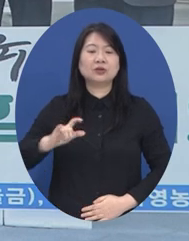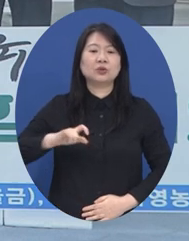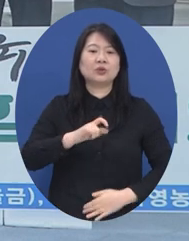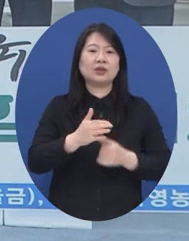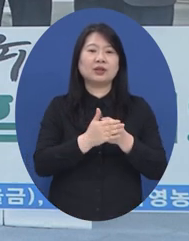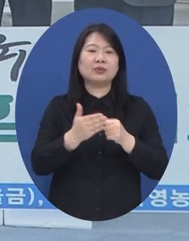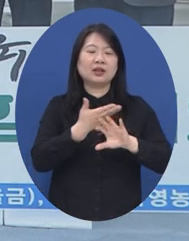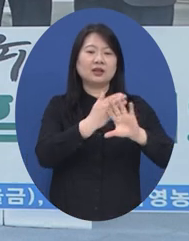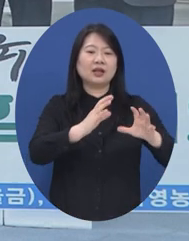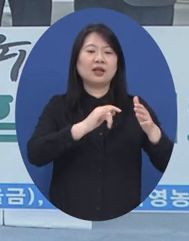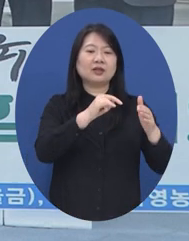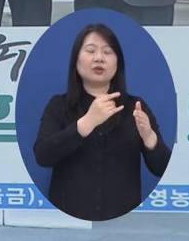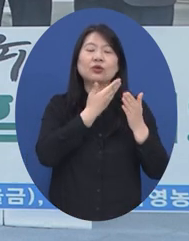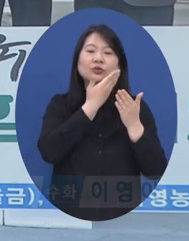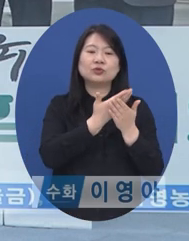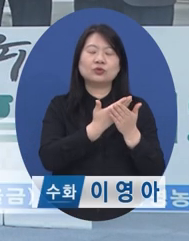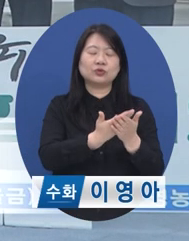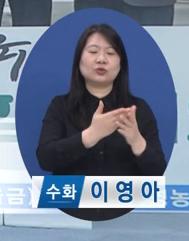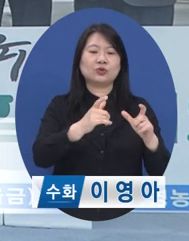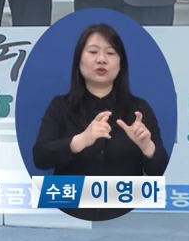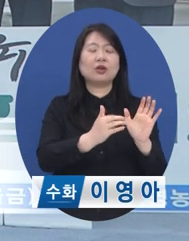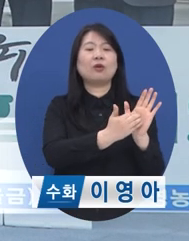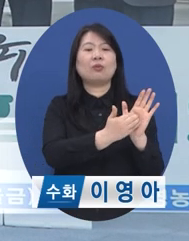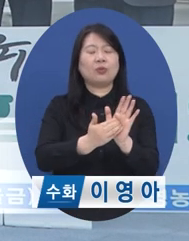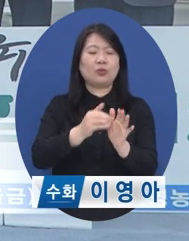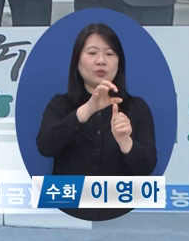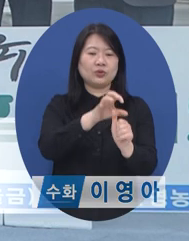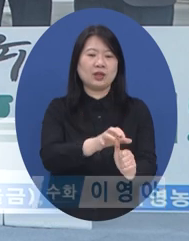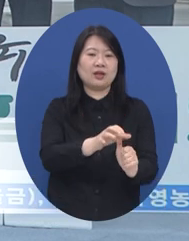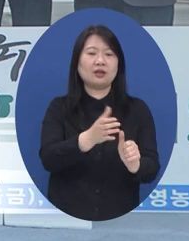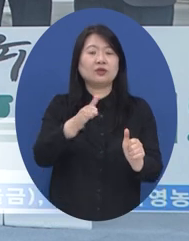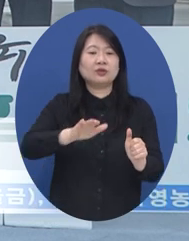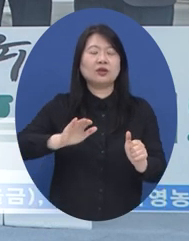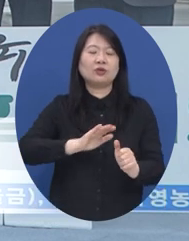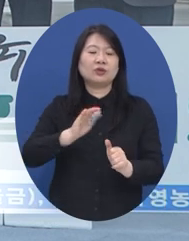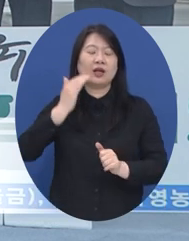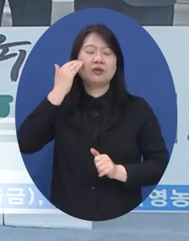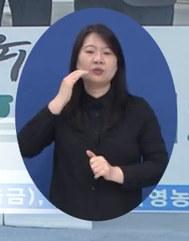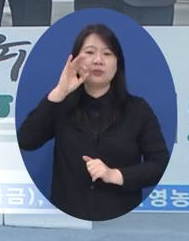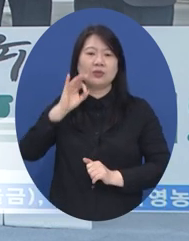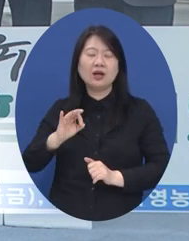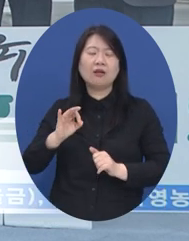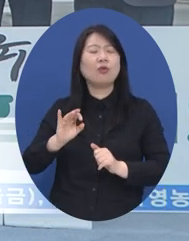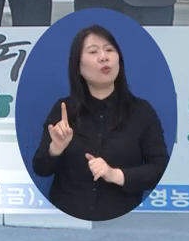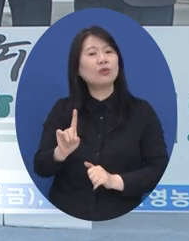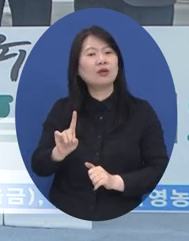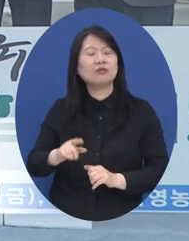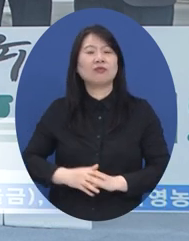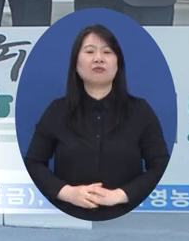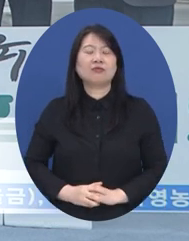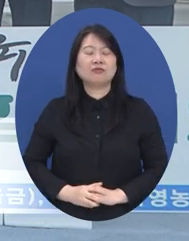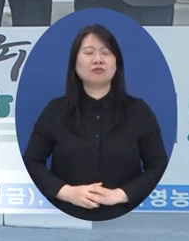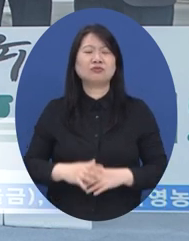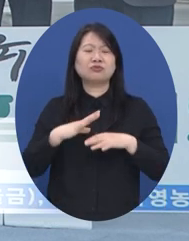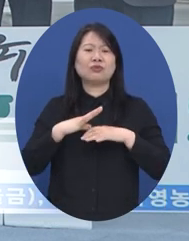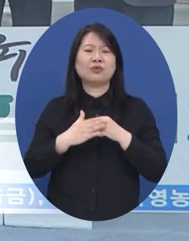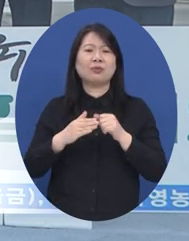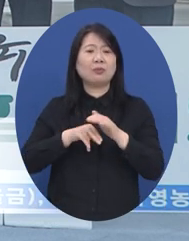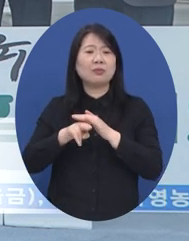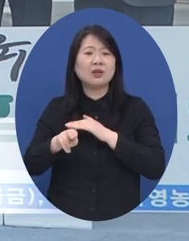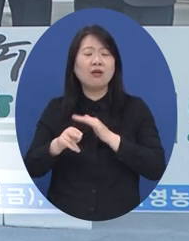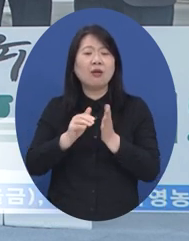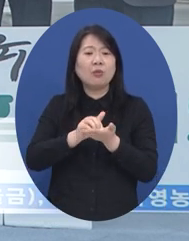코로나19로 해외에선 주요 지역을 봉쇄하는 경우도 있습니다. 그런데 우리나라는 지금 어떨까요? 무섭다고